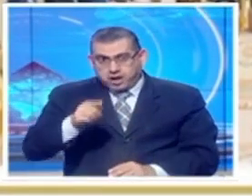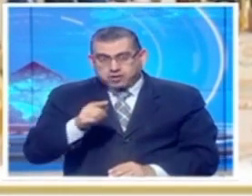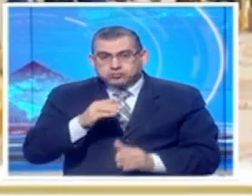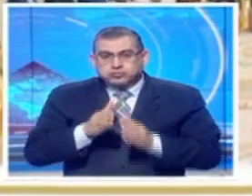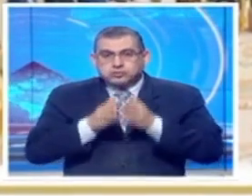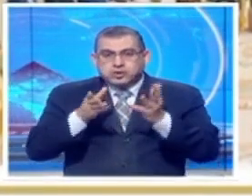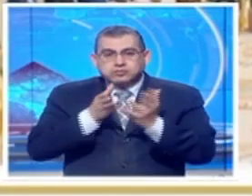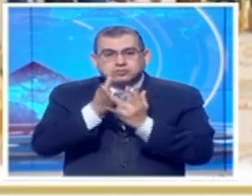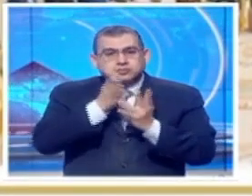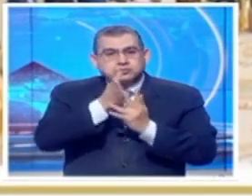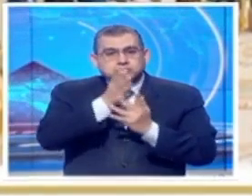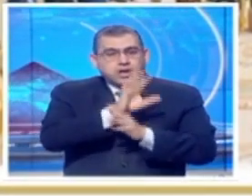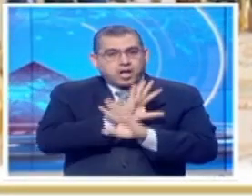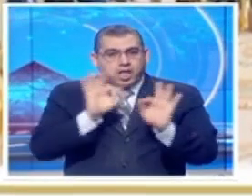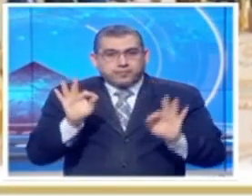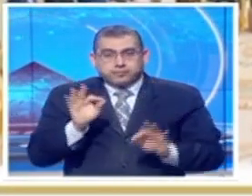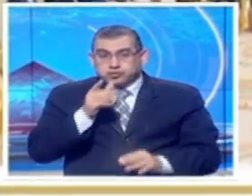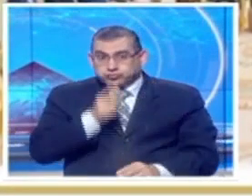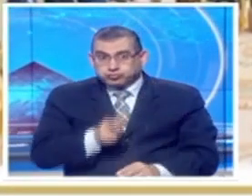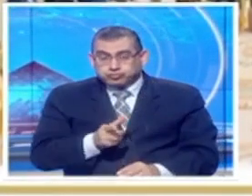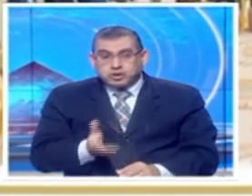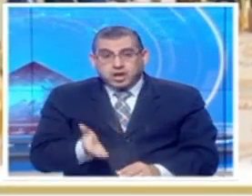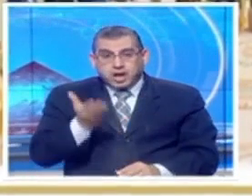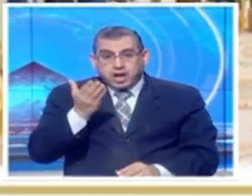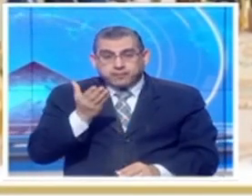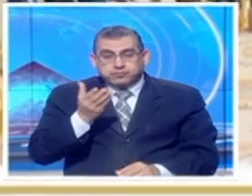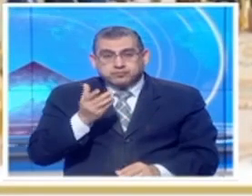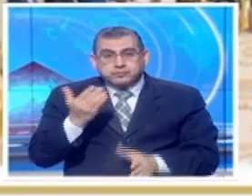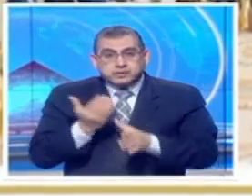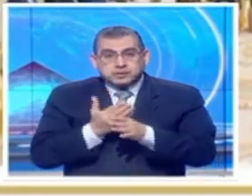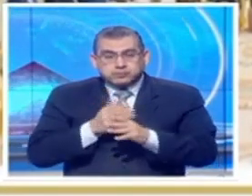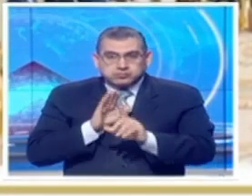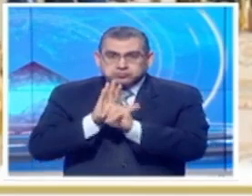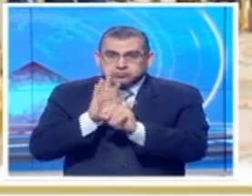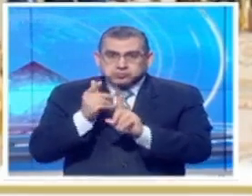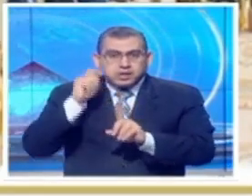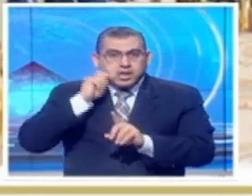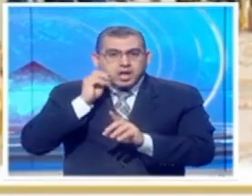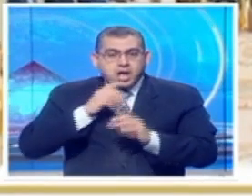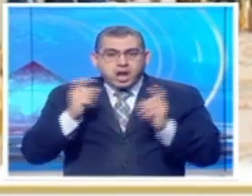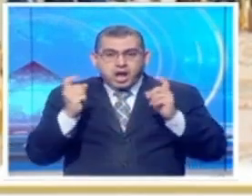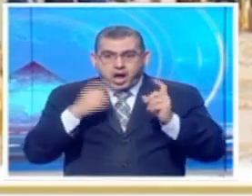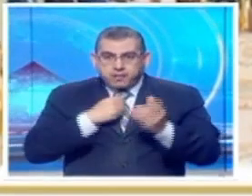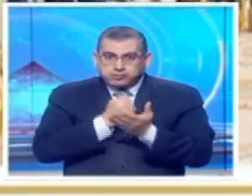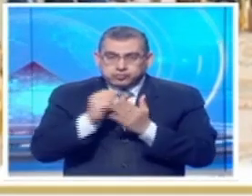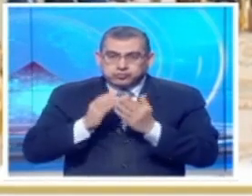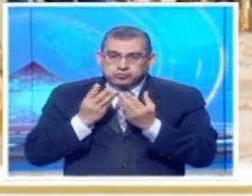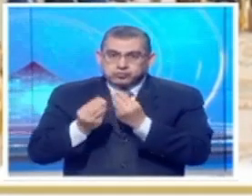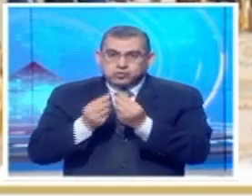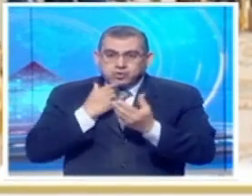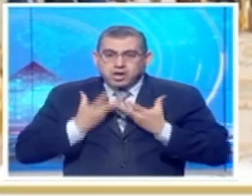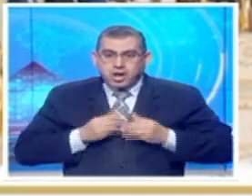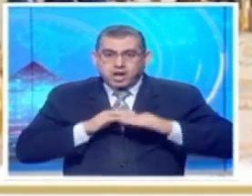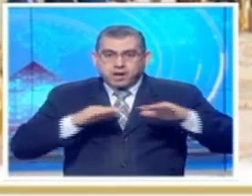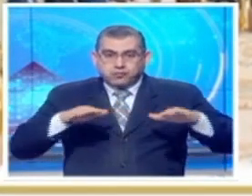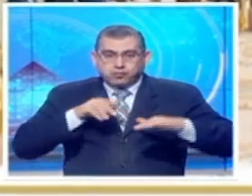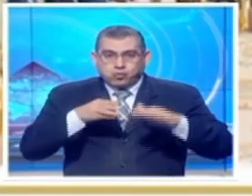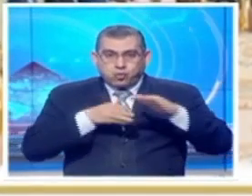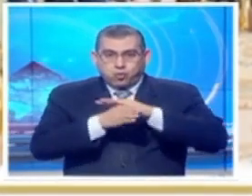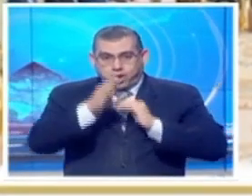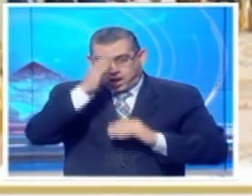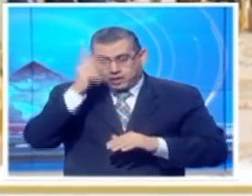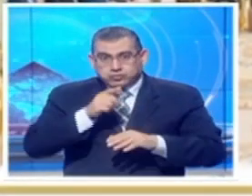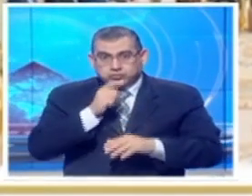على مختلف الأصعدة، لا سيما ما يتعلق بمكافحة الإرهاب وترسيخ الأمن والاستقرار.